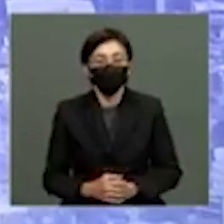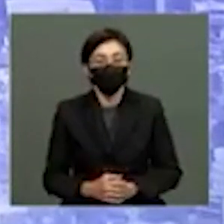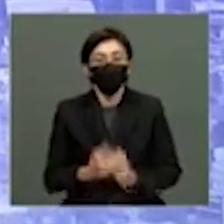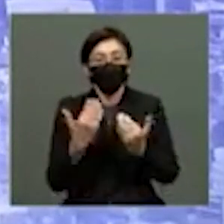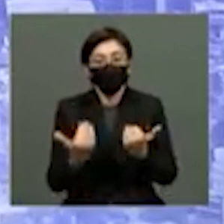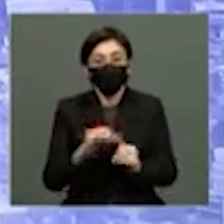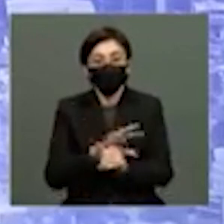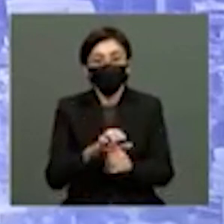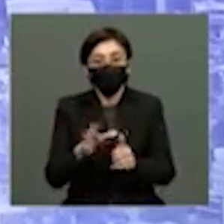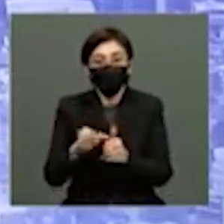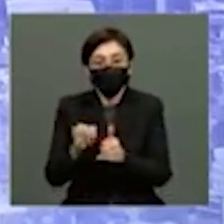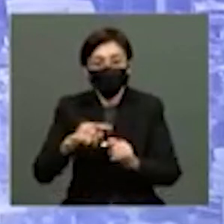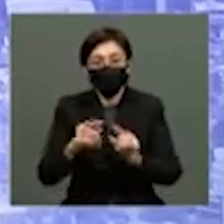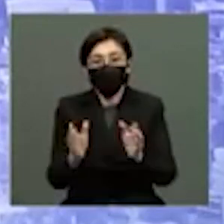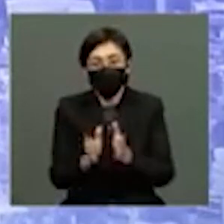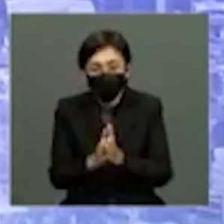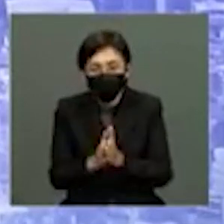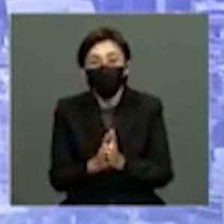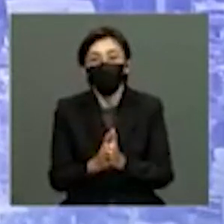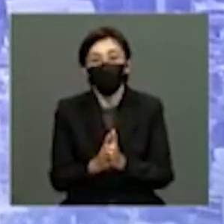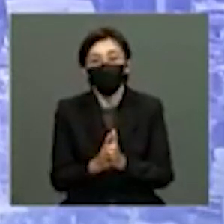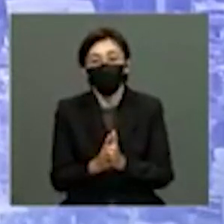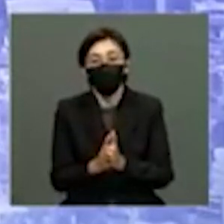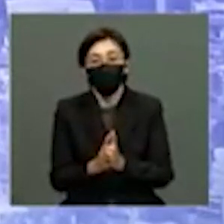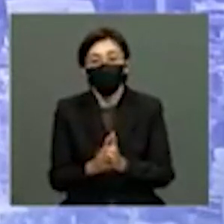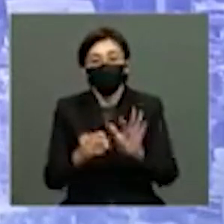อดรวมสะสมตั้งแต่ปีที่แล้วถึงปัจจุบันนี้คือ